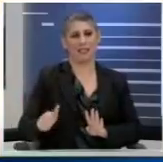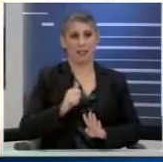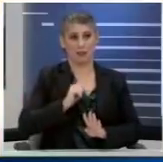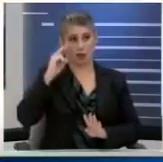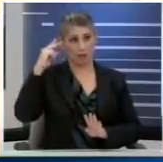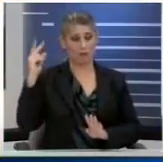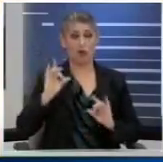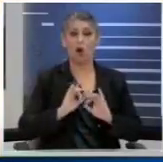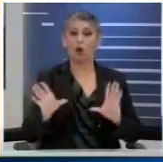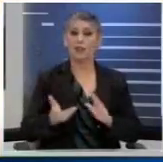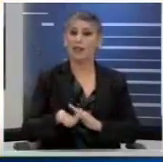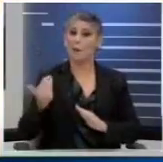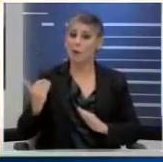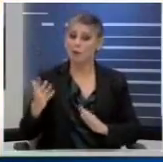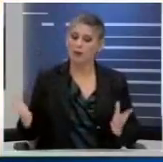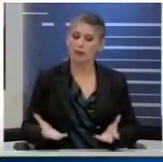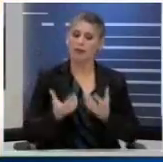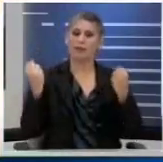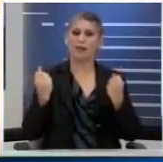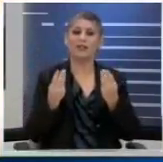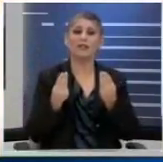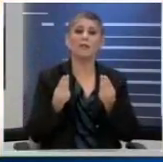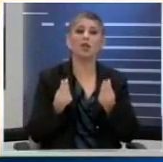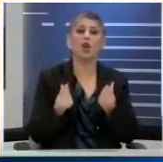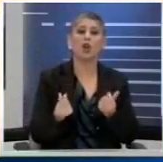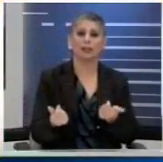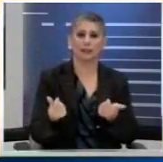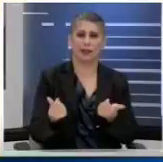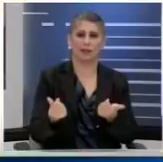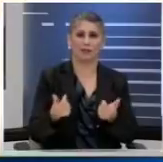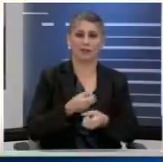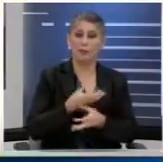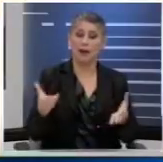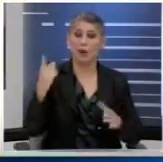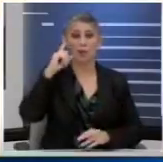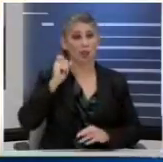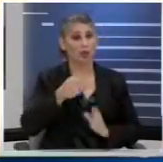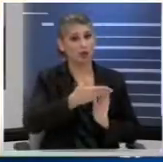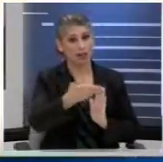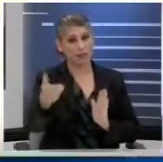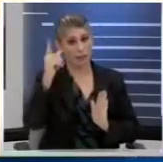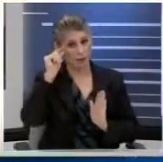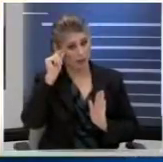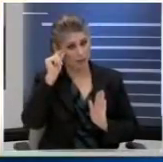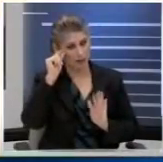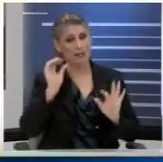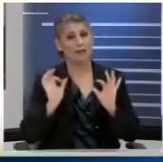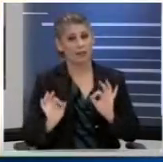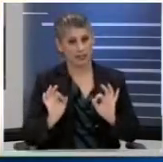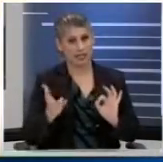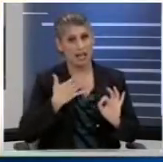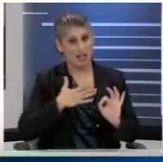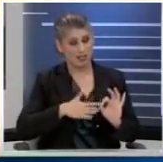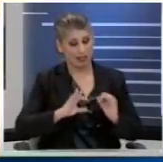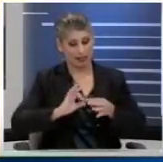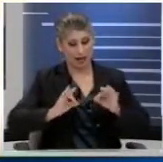να έχει κανένας εκ των προτέρων εξασφαλίσει την ποιότητα της παρεχόμενης γνώσης αυτά. Και βεβαίως, αν